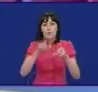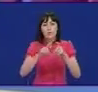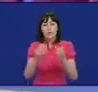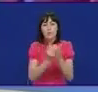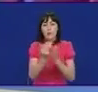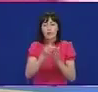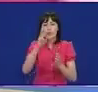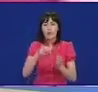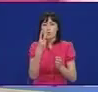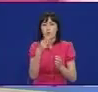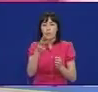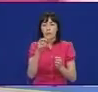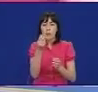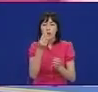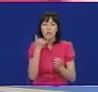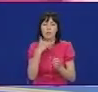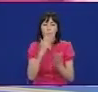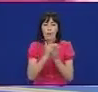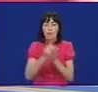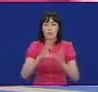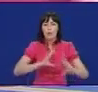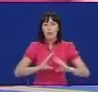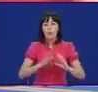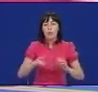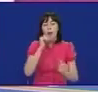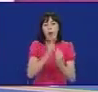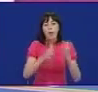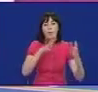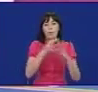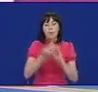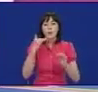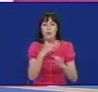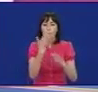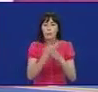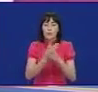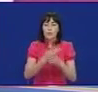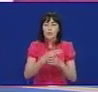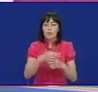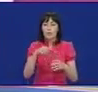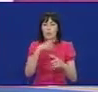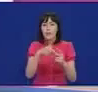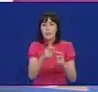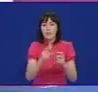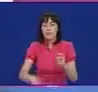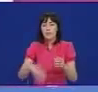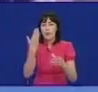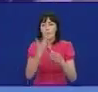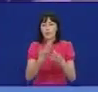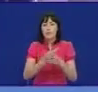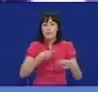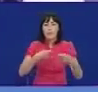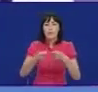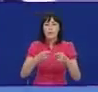қаржы 302 миллион теңгеден асады. Айта кетейік, Түлкібас ауданының әрбір ауылында көпке үлгі болар істер демеушілер есебінен де жергілікті атқарушы билік тарапынан